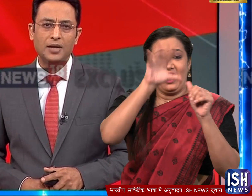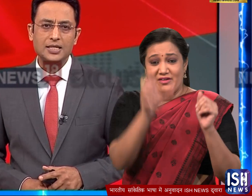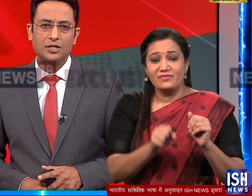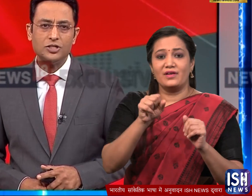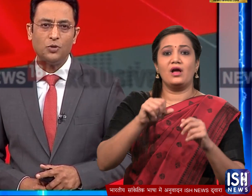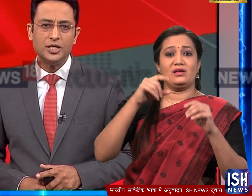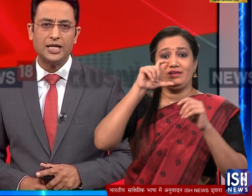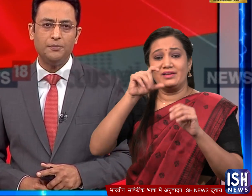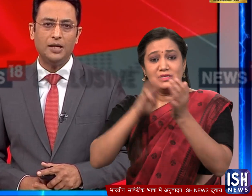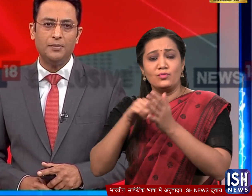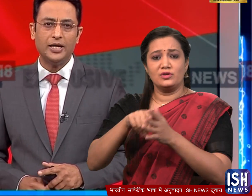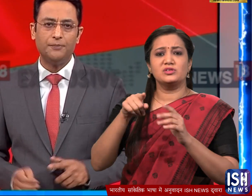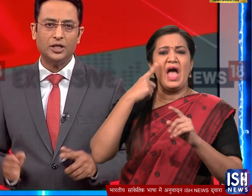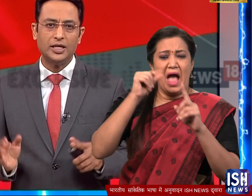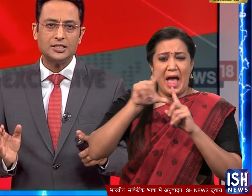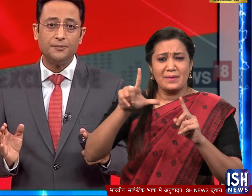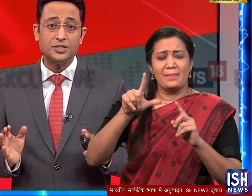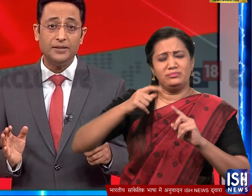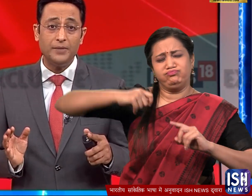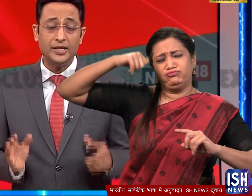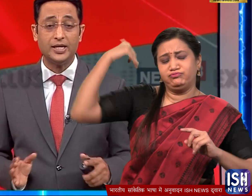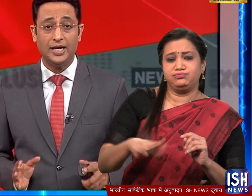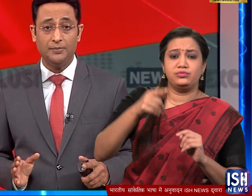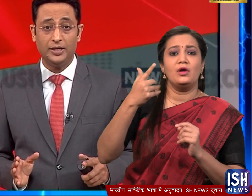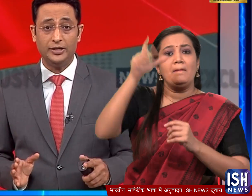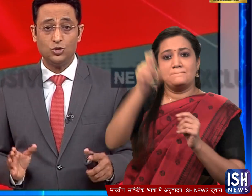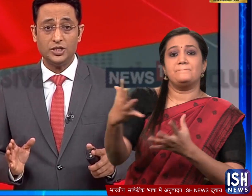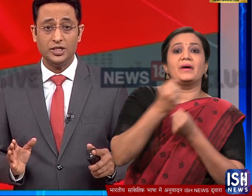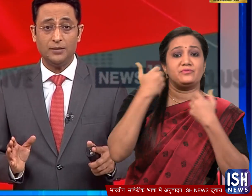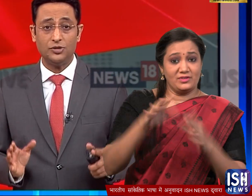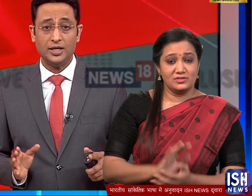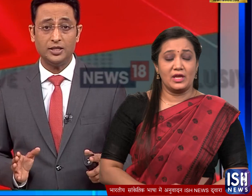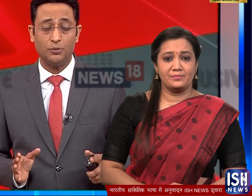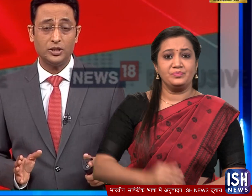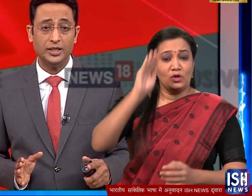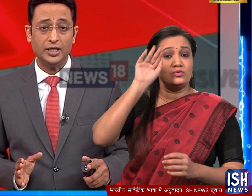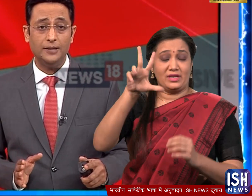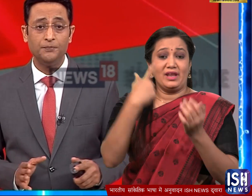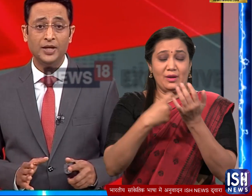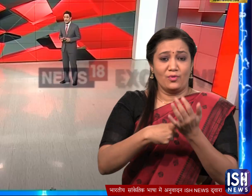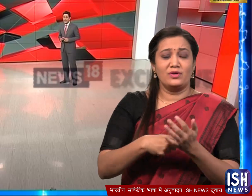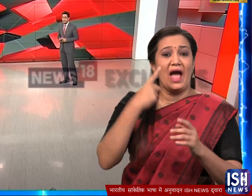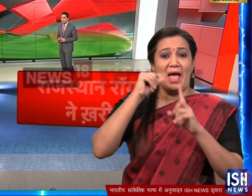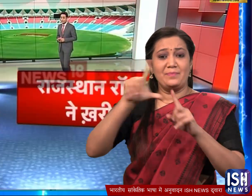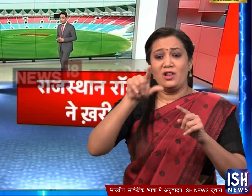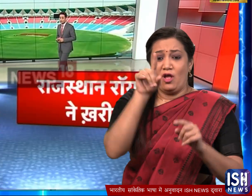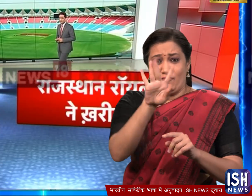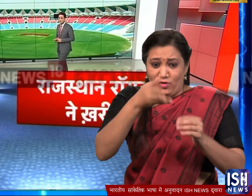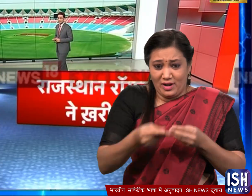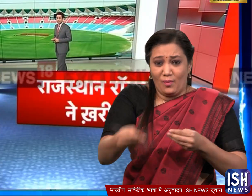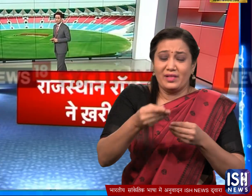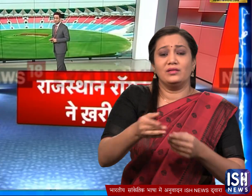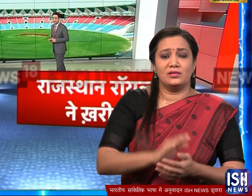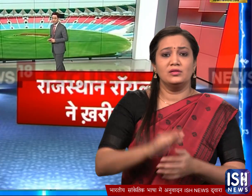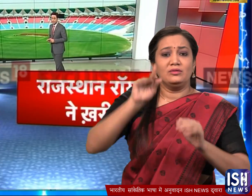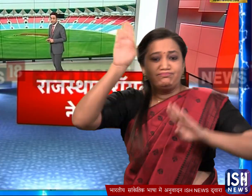तेज गेंदबाज क्रिस मॉरिस आईपीएल में बिके अब तक के सबसे महंगे खिलाड़ी बन गए। न्यूज 18 के अमृत आनंद की रिपोर्ट है कि आईपीएल के 14वें